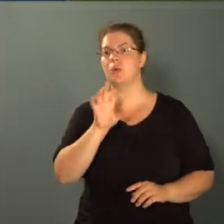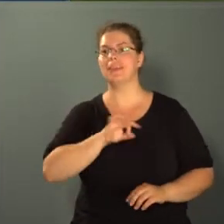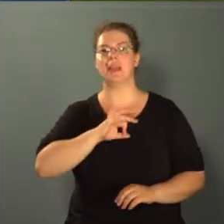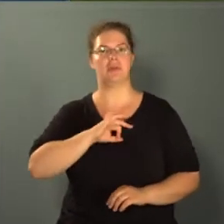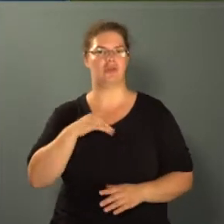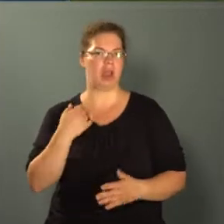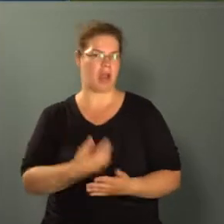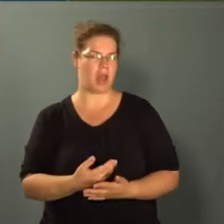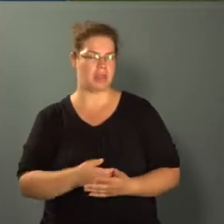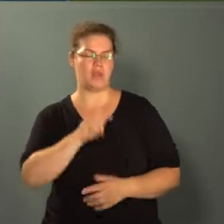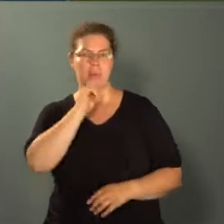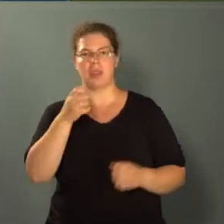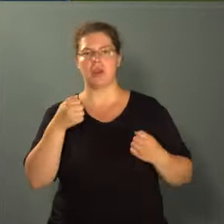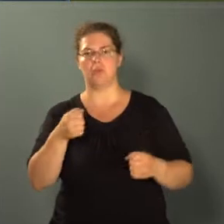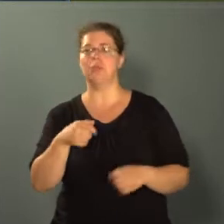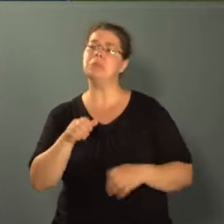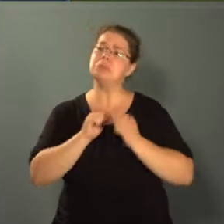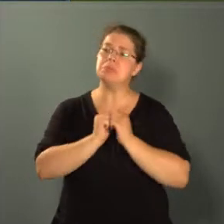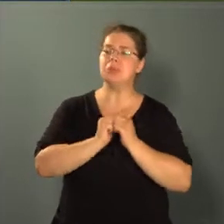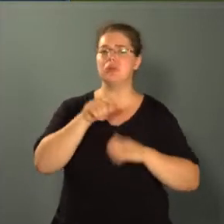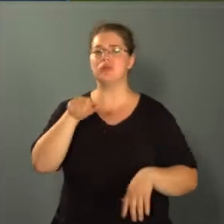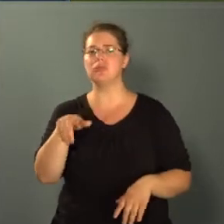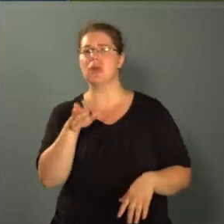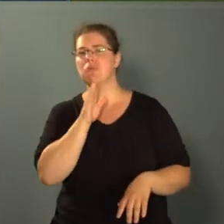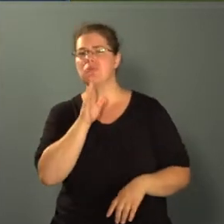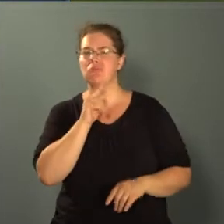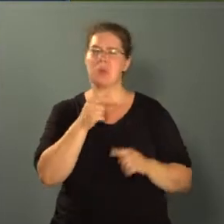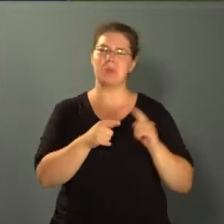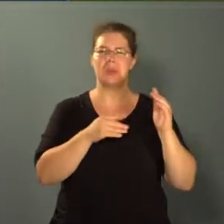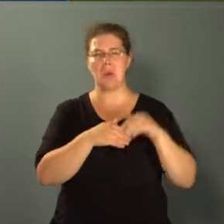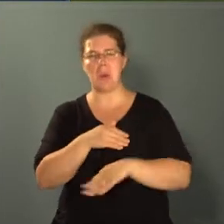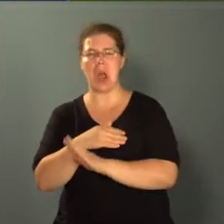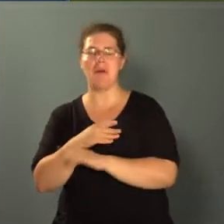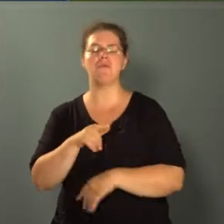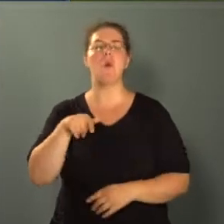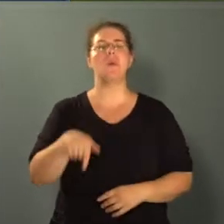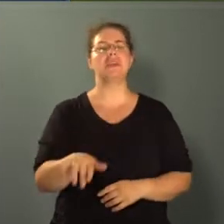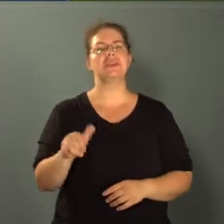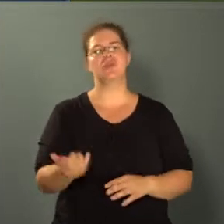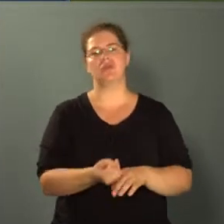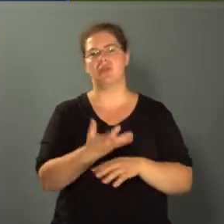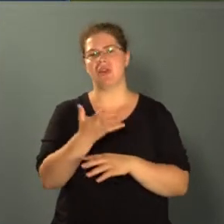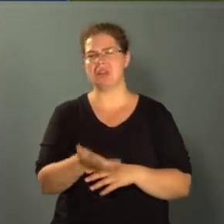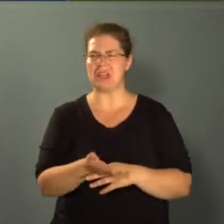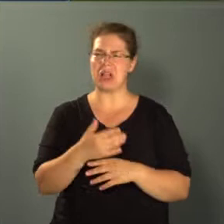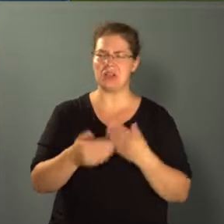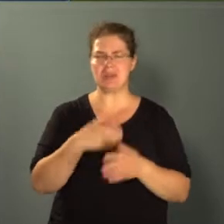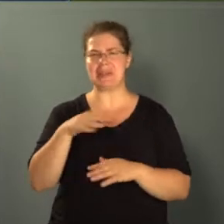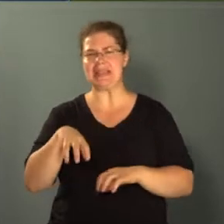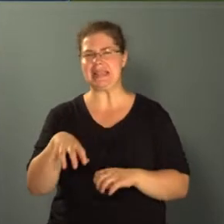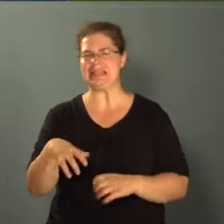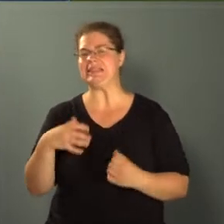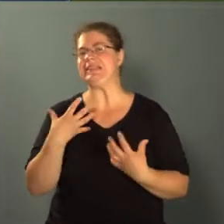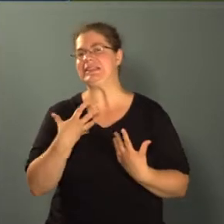Magyar Kupában. A bajnokságban az ősszel lévő pici hullámvölgyünket és az, hogy tavasszal a sorozat terhelésbe egy picit